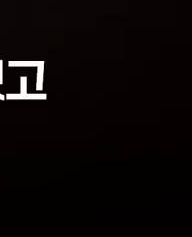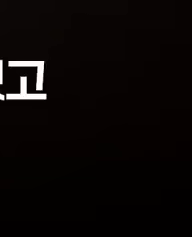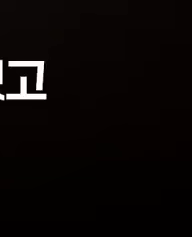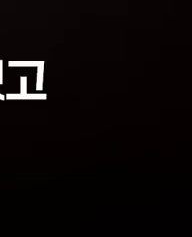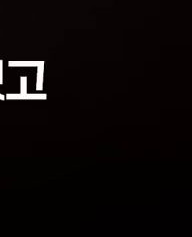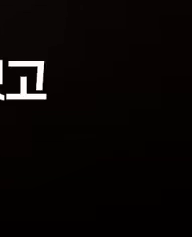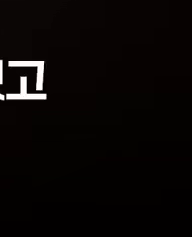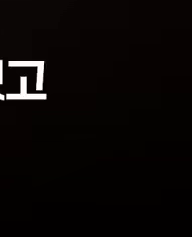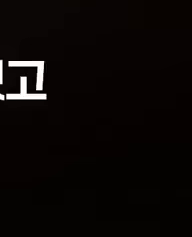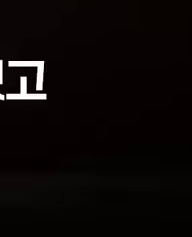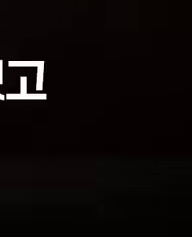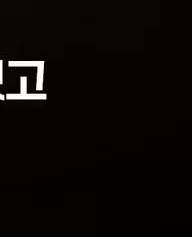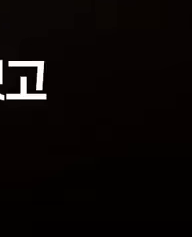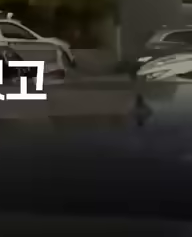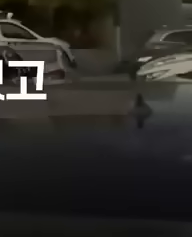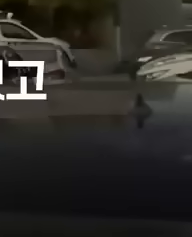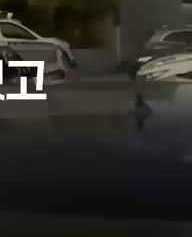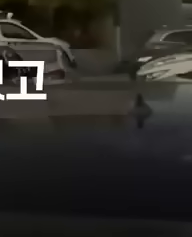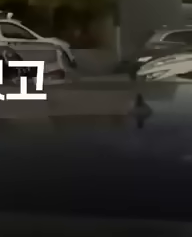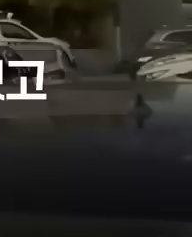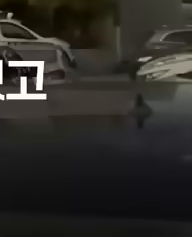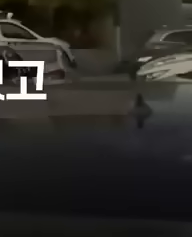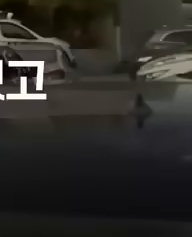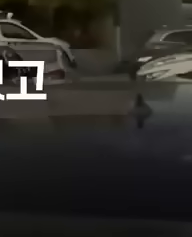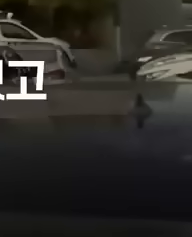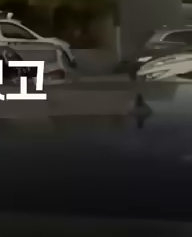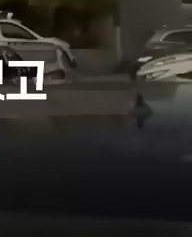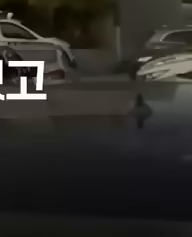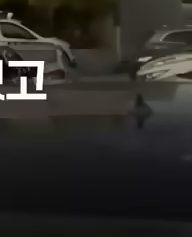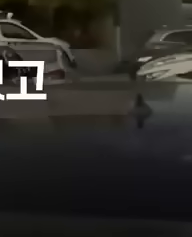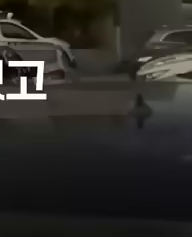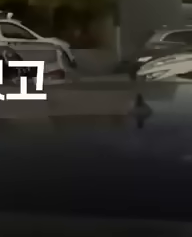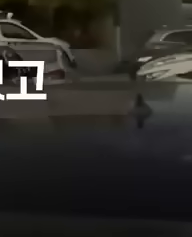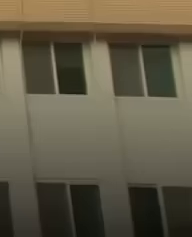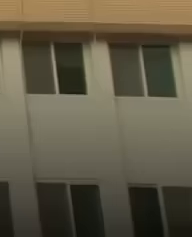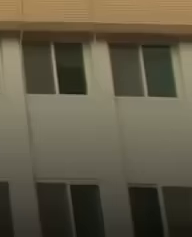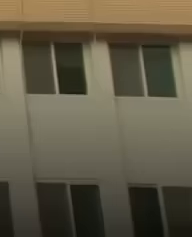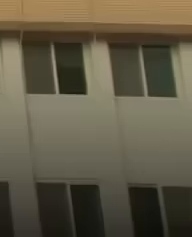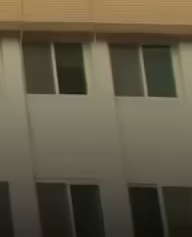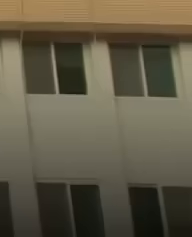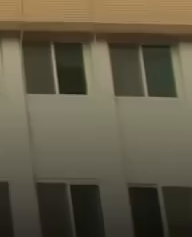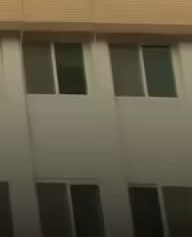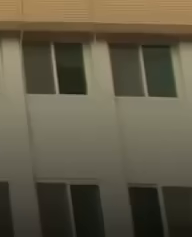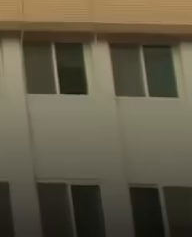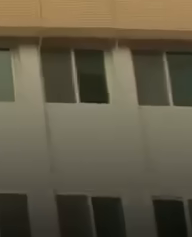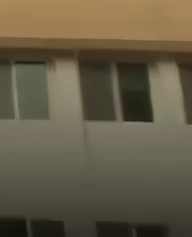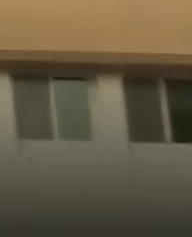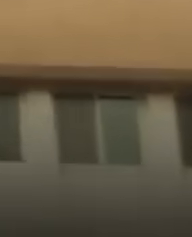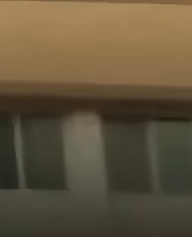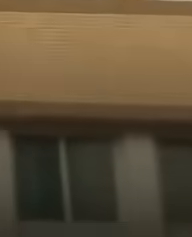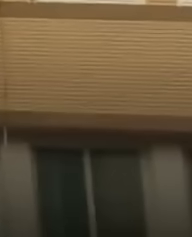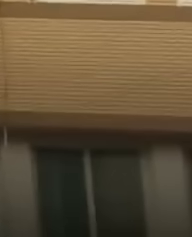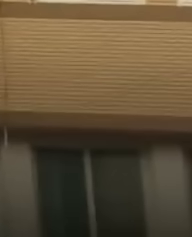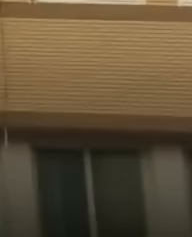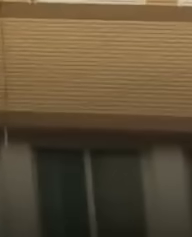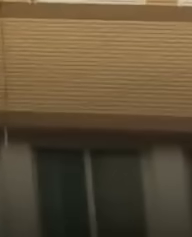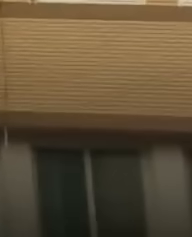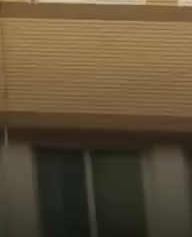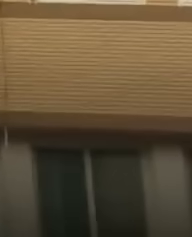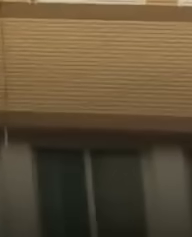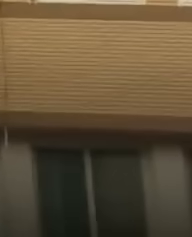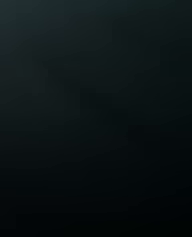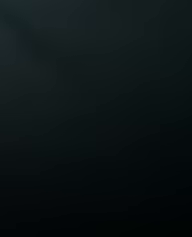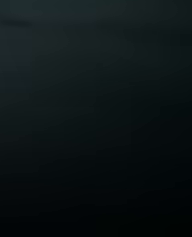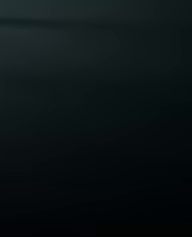동안 스토킹과 폭행에 시달렸고 경찰에 세 차례 신고한 사실이 확인됐습니다. 경찰은 살인 혐의로 남성을